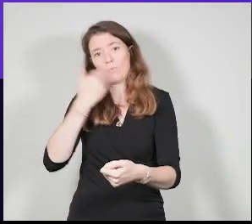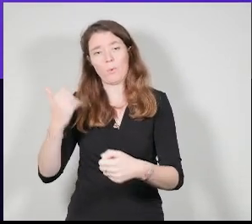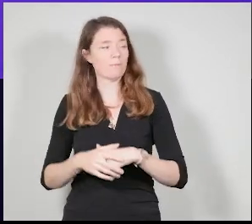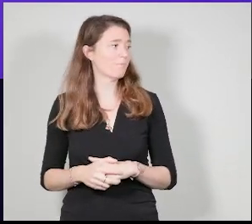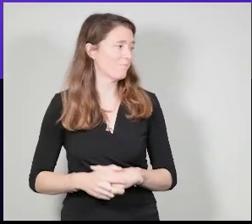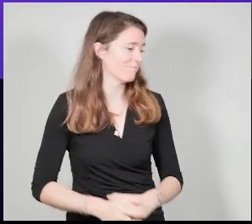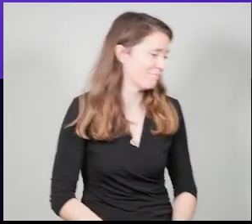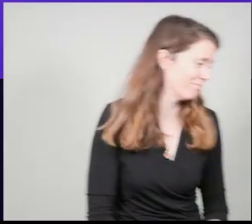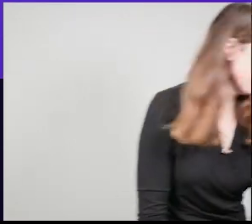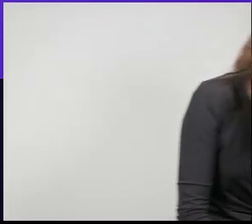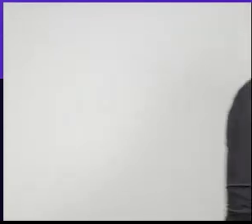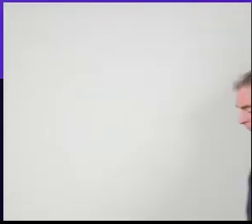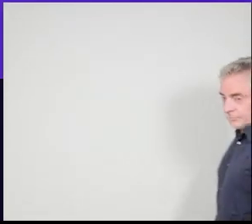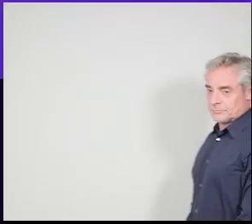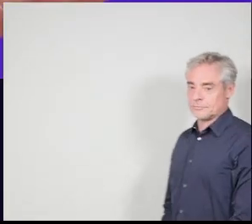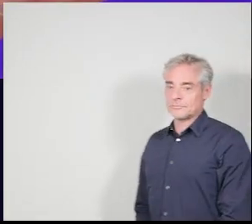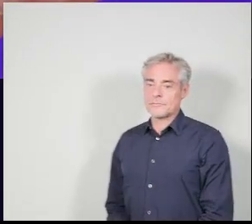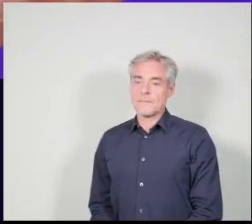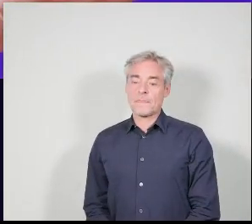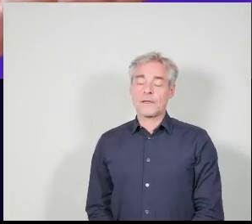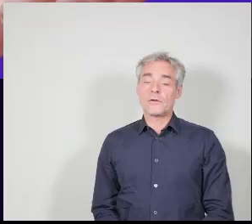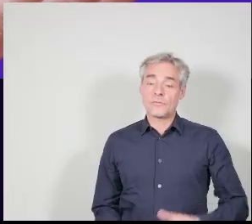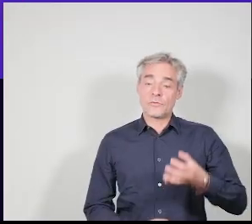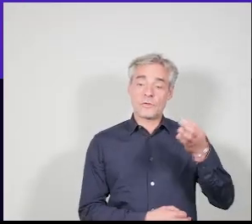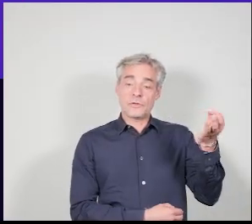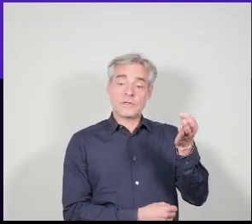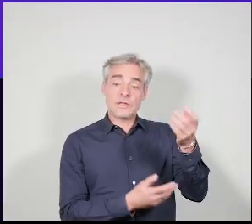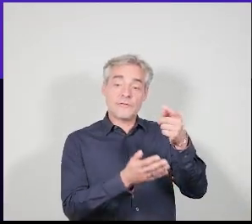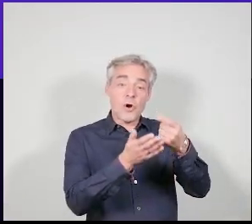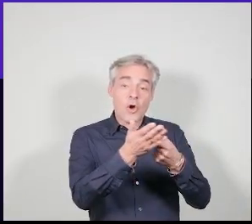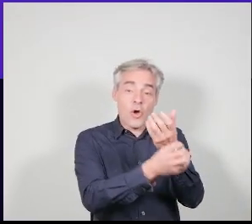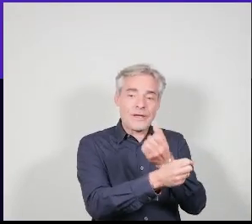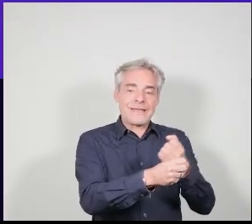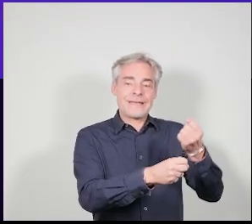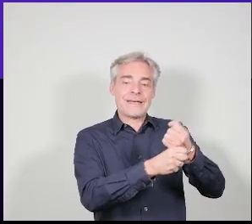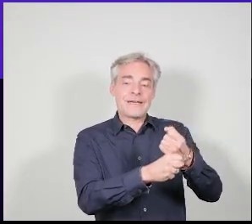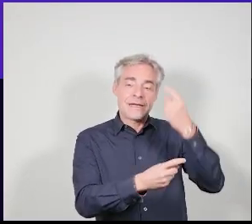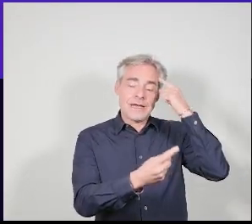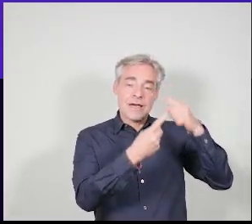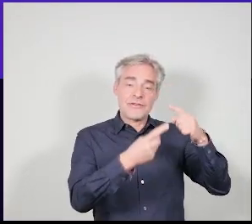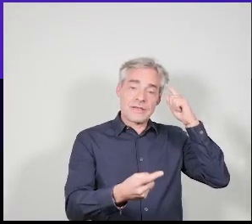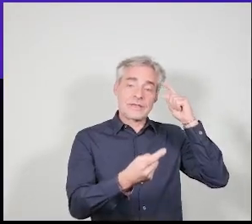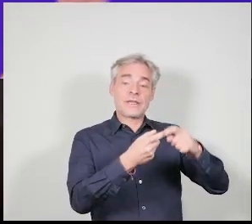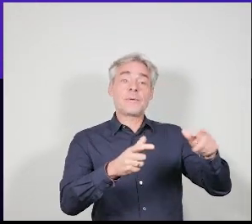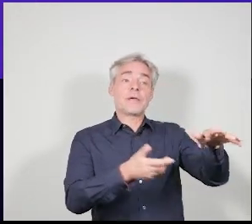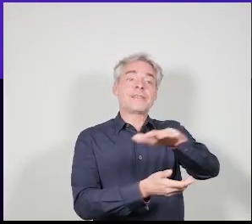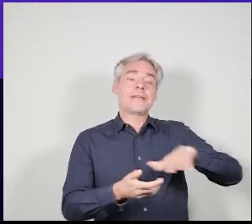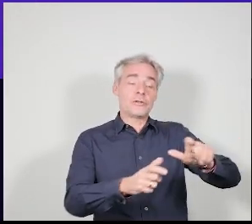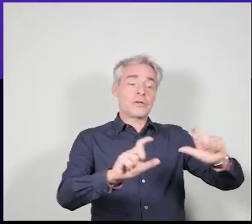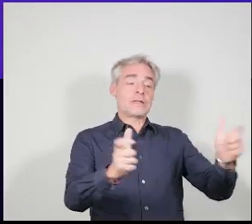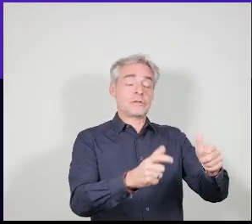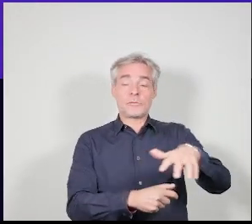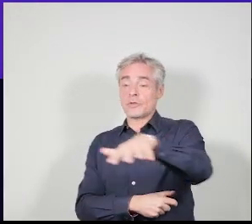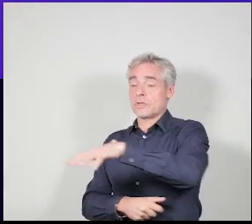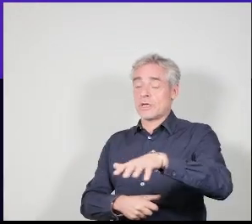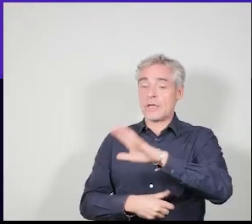enjeu aussi que vous posez. Vous dites qu'il faut reconstruire, et d'ailleurs vous ouvrez la voie à ça avec les projections du diagnostic territorial pour donner les moyens à chacun d'agir à